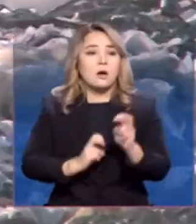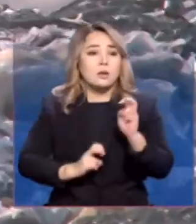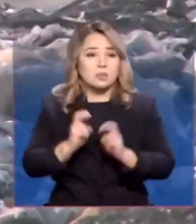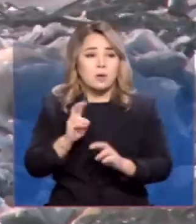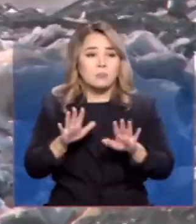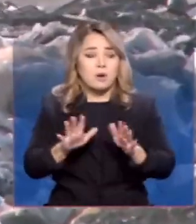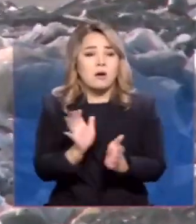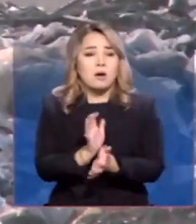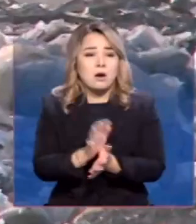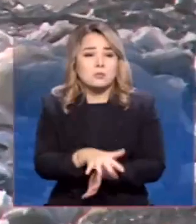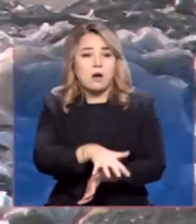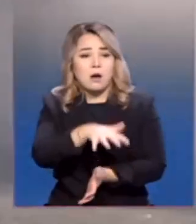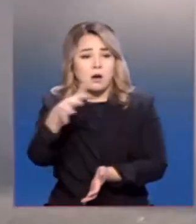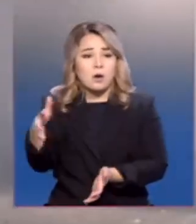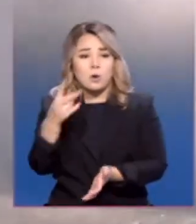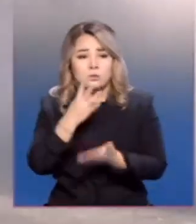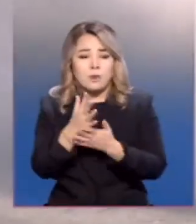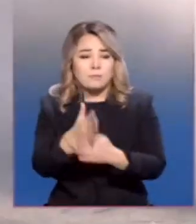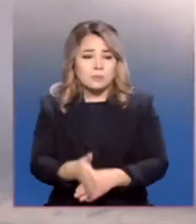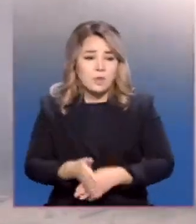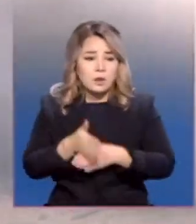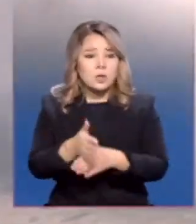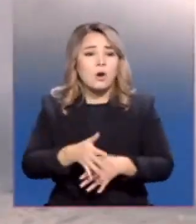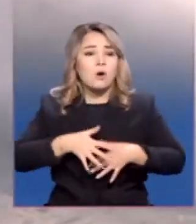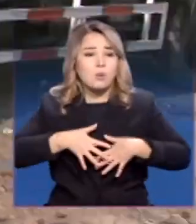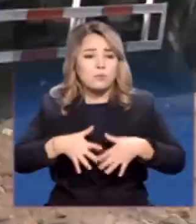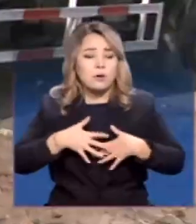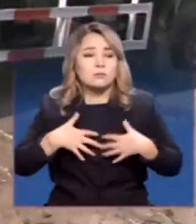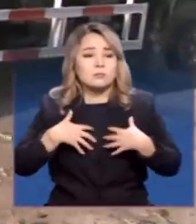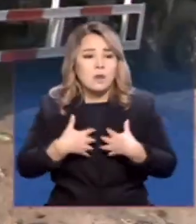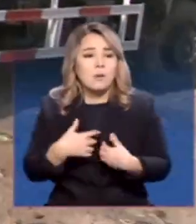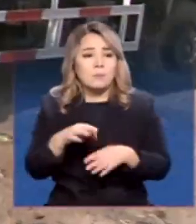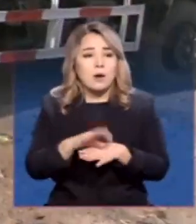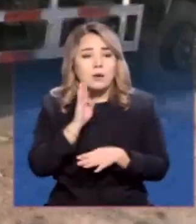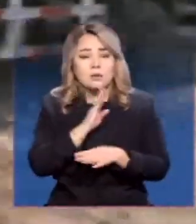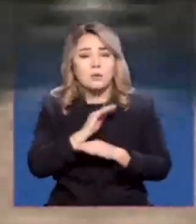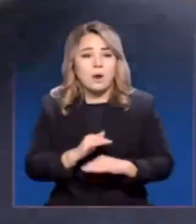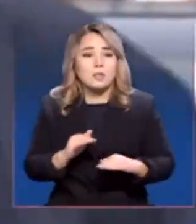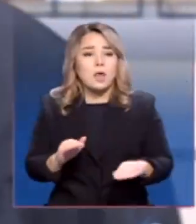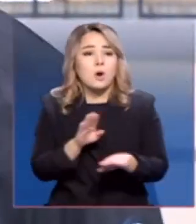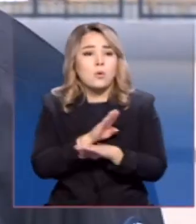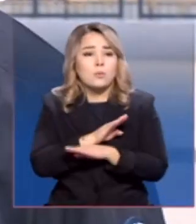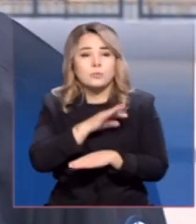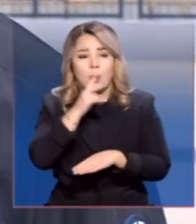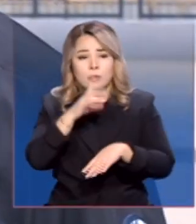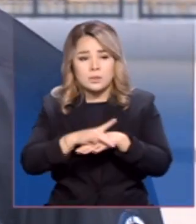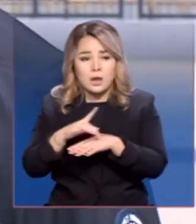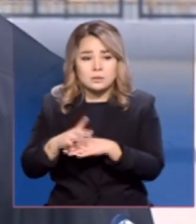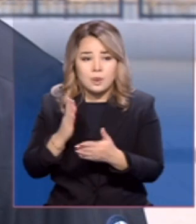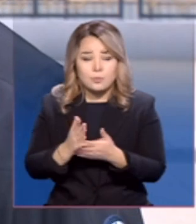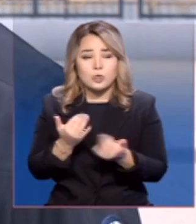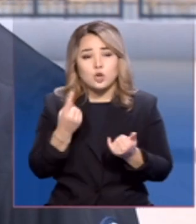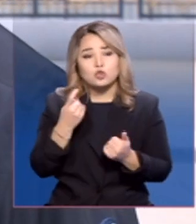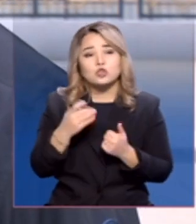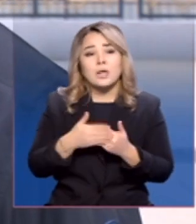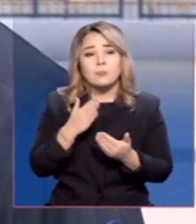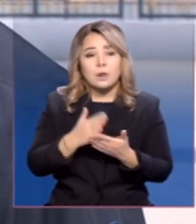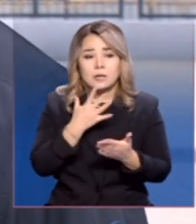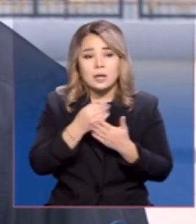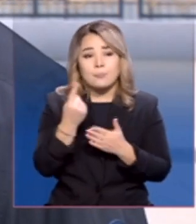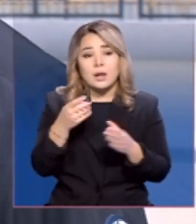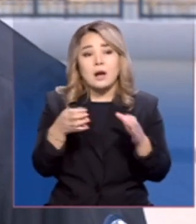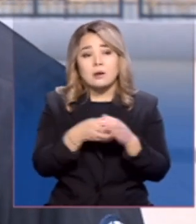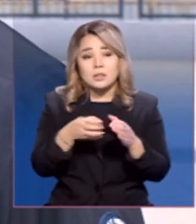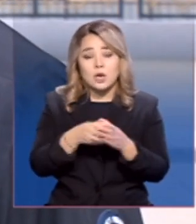емес, қоқыс полигоны да қоқырсып жатыр. Өкпе өшіп, жүрек қабынып, ана мен бала өлімі көбейген. Ауаны ластайтын 100-ден астам бірінші